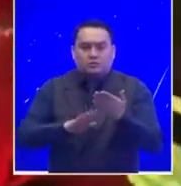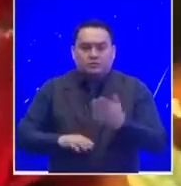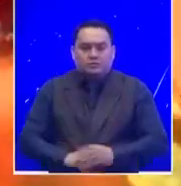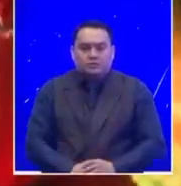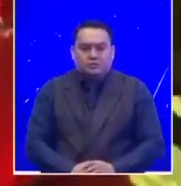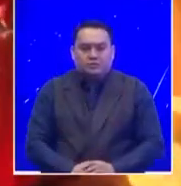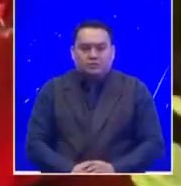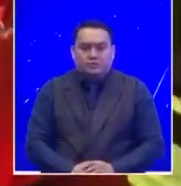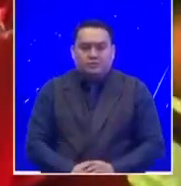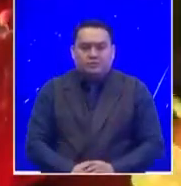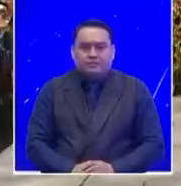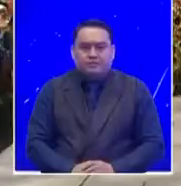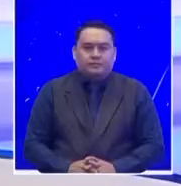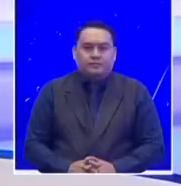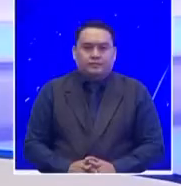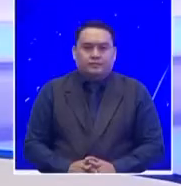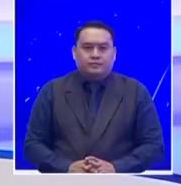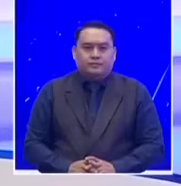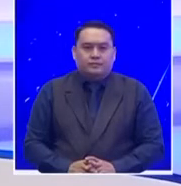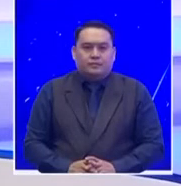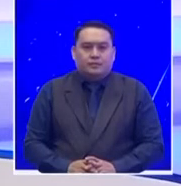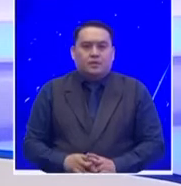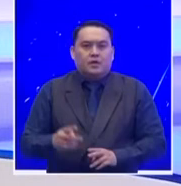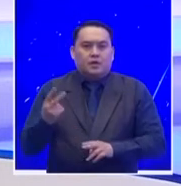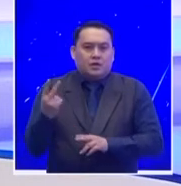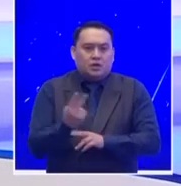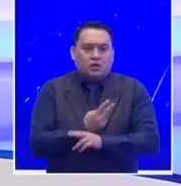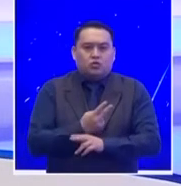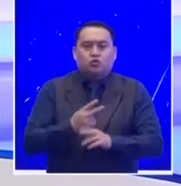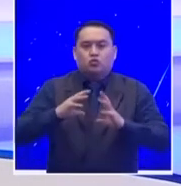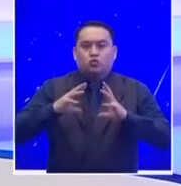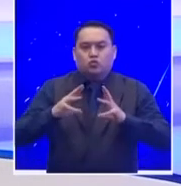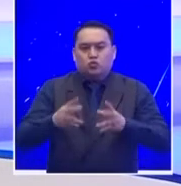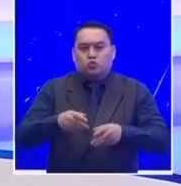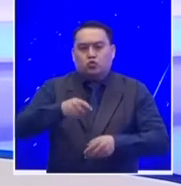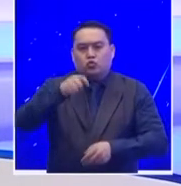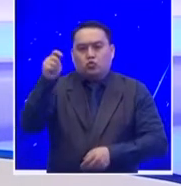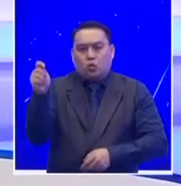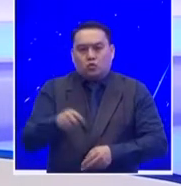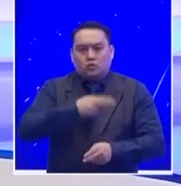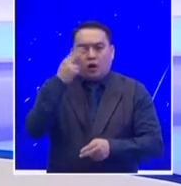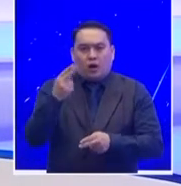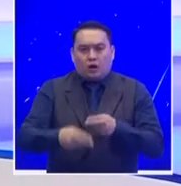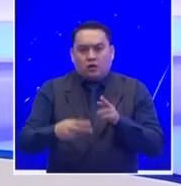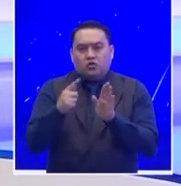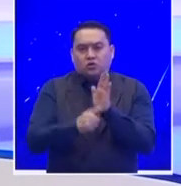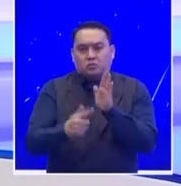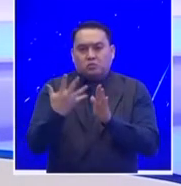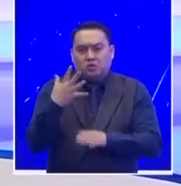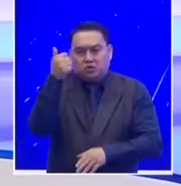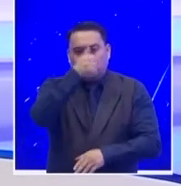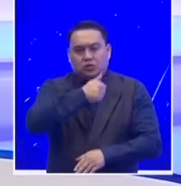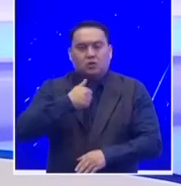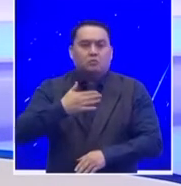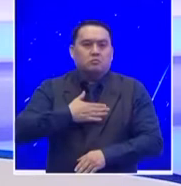Дүйсен, Жетісу телеарнасы. Биыл екінші дүниежүзілік соғыстың аяқталғанына 75 жылы. Осыған орай елде басталған